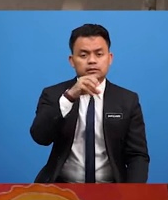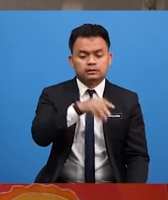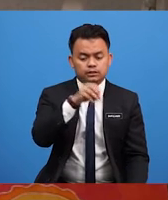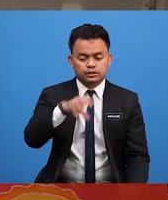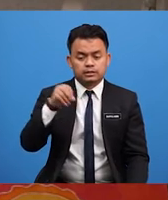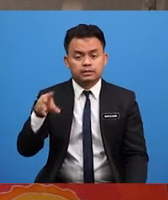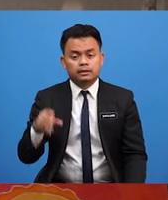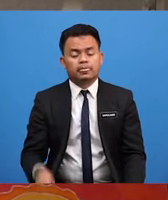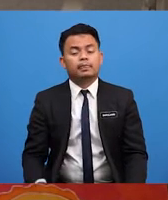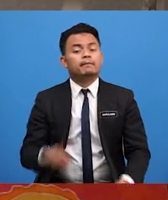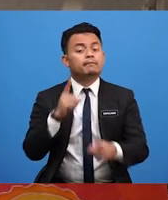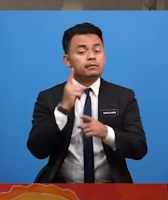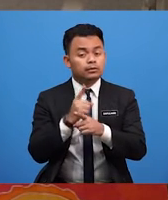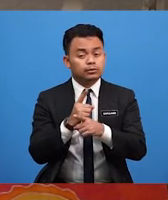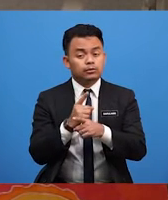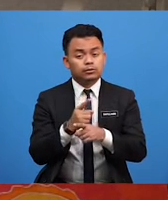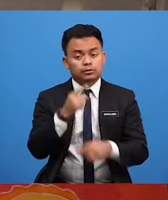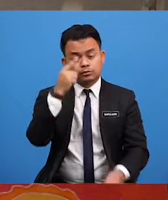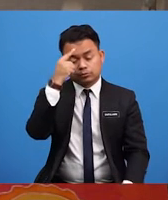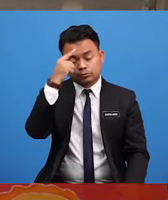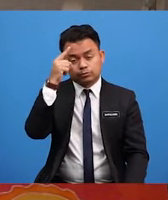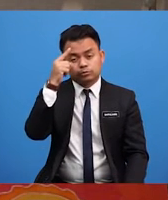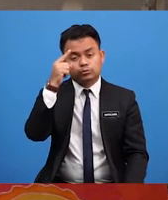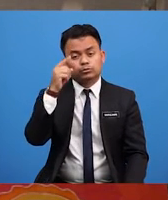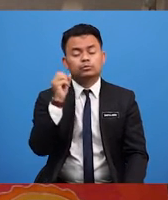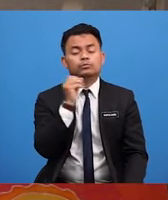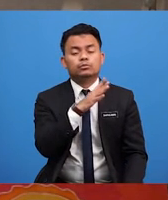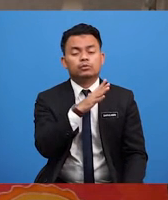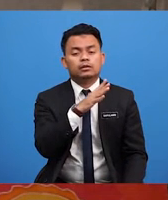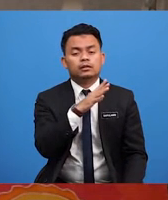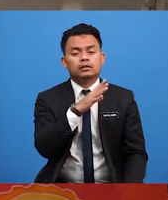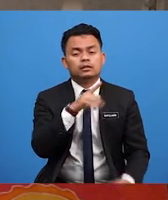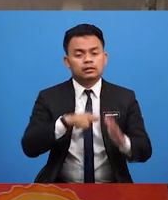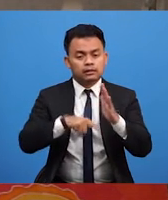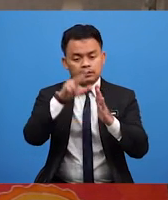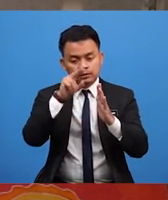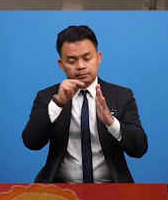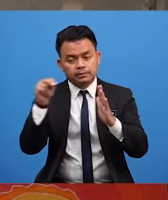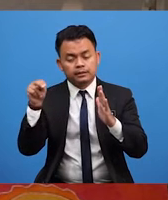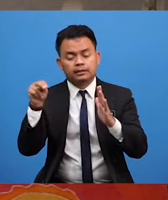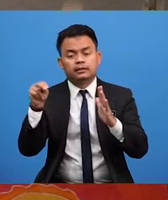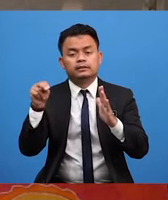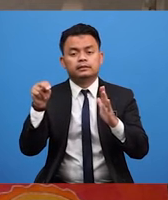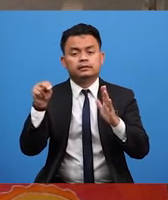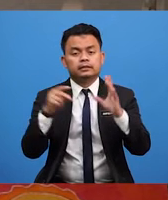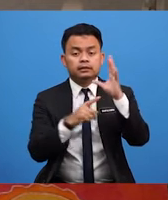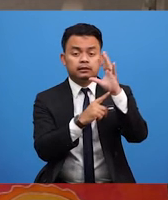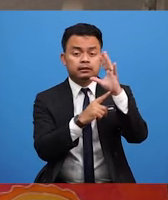betul. Ia bertujuan untuk membuang lebihan lilin yang melekat pada blok terap yang telah